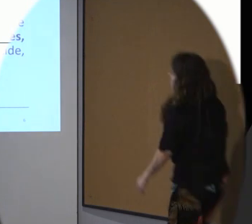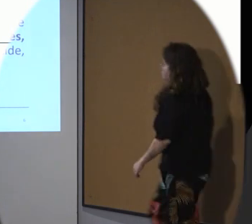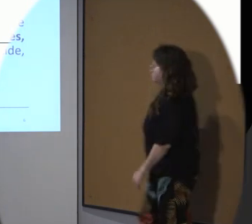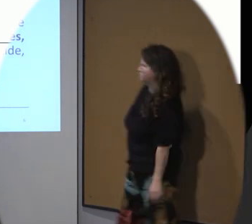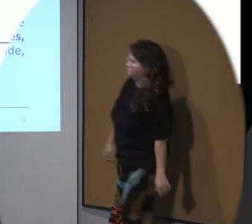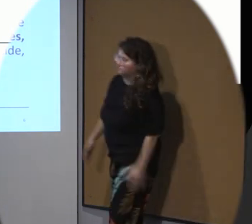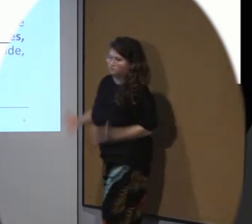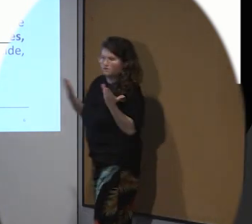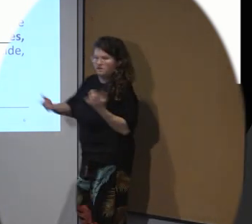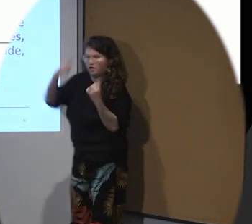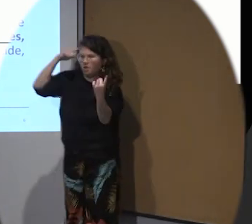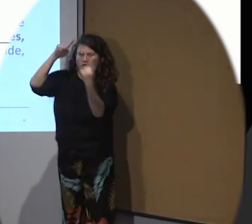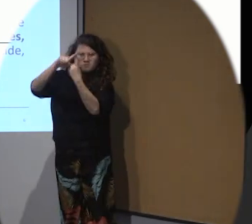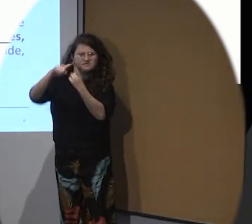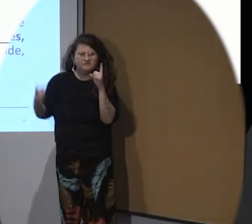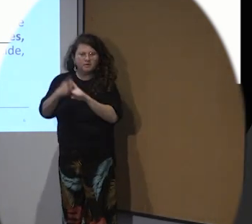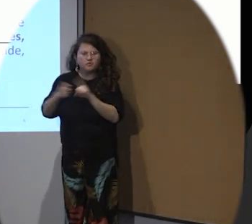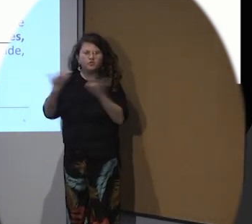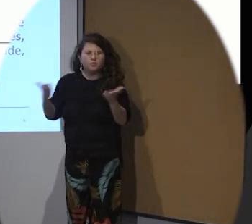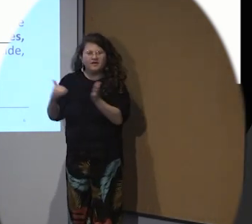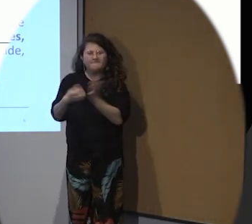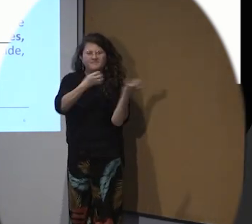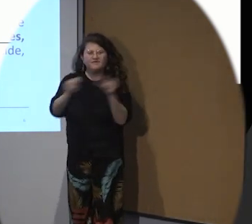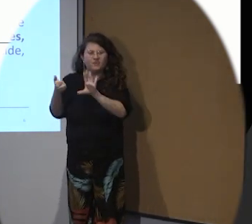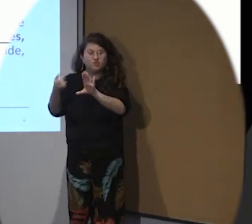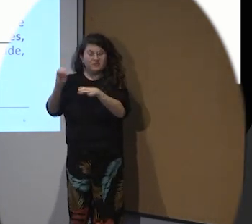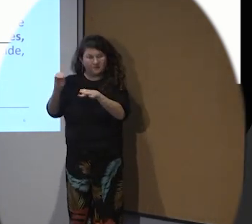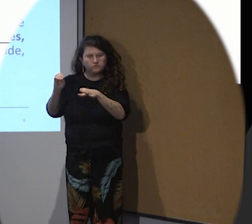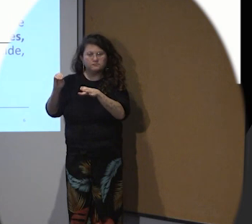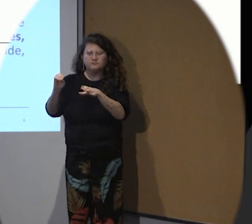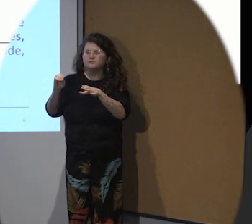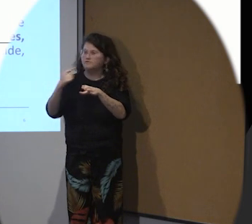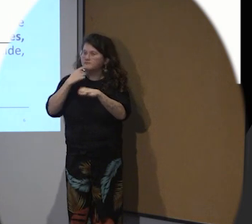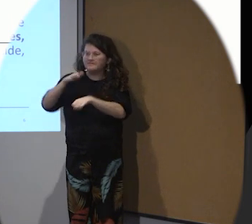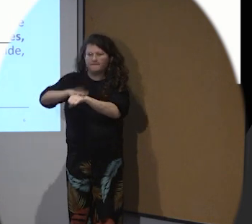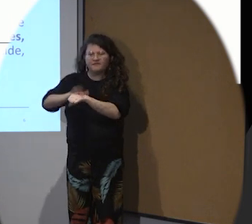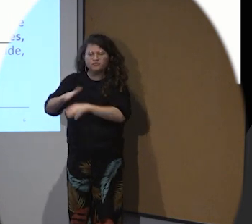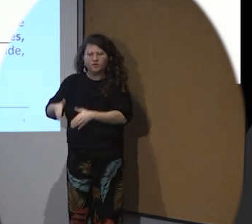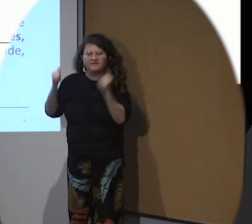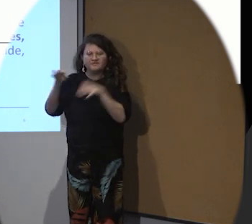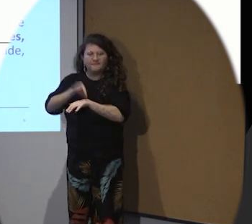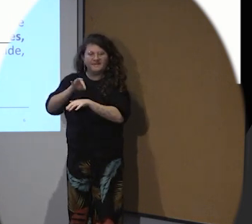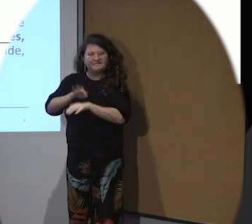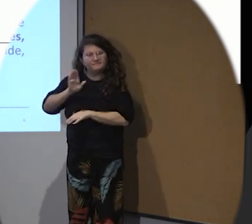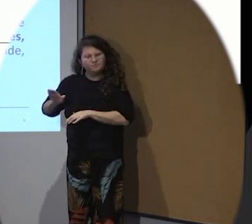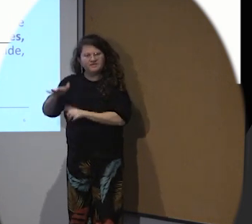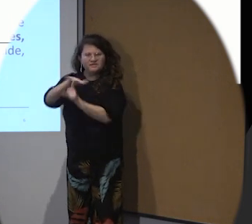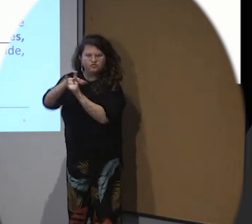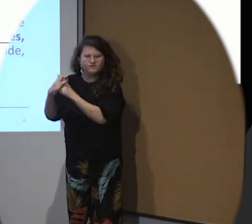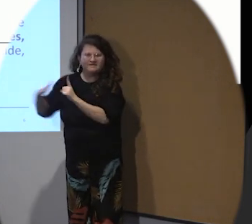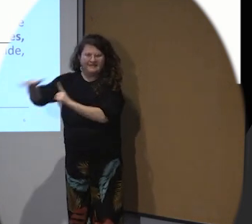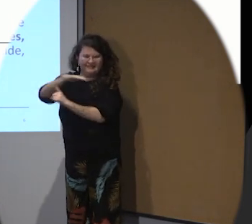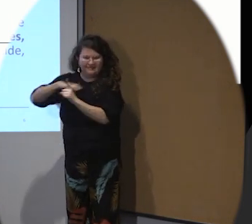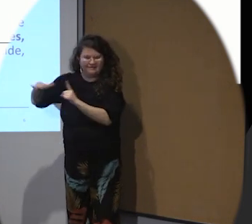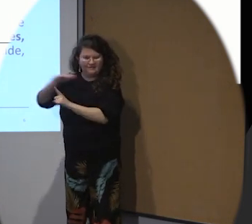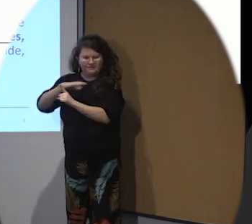L'enjeu central va arriver autour des années 1960 dans la prévention des maladies de civilisation, parce que va se développer